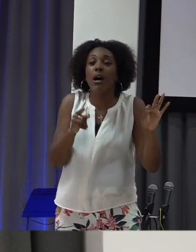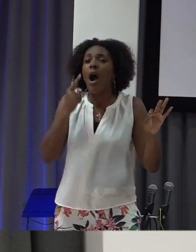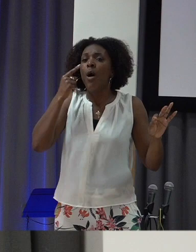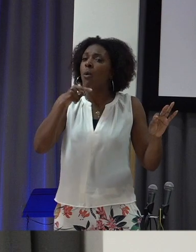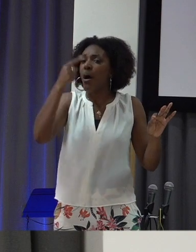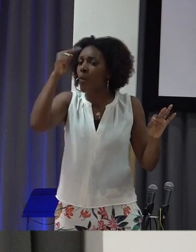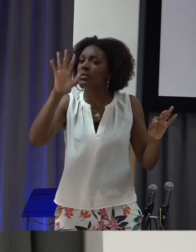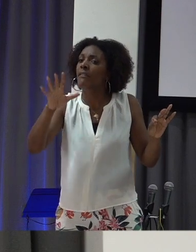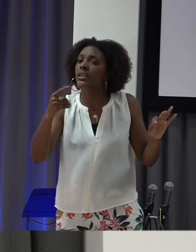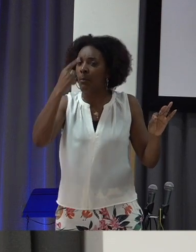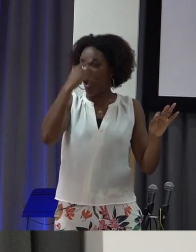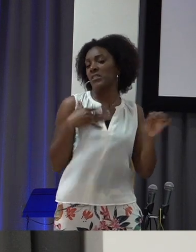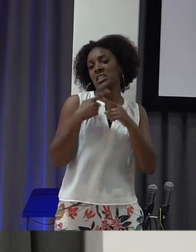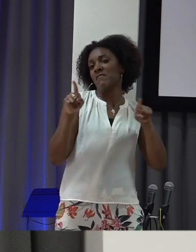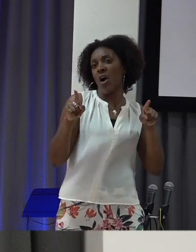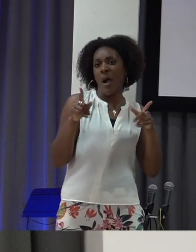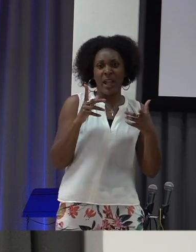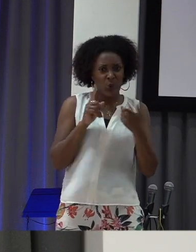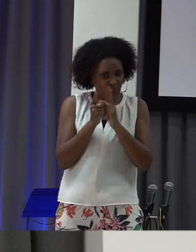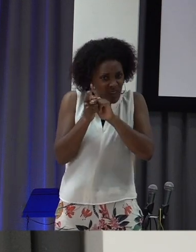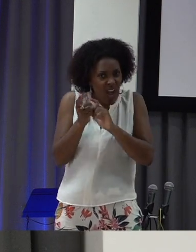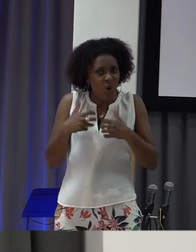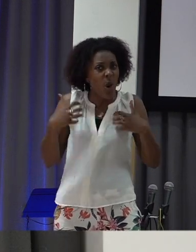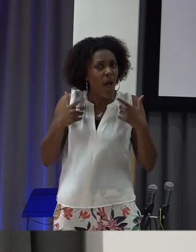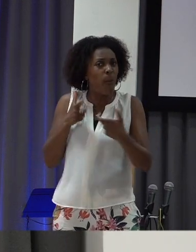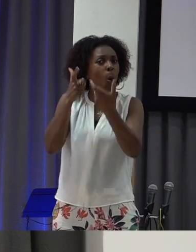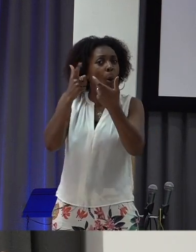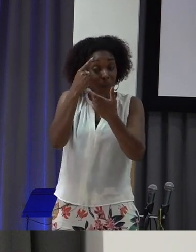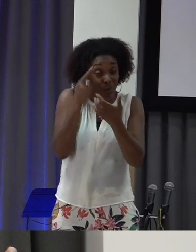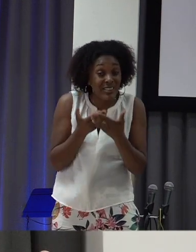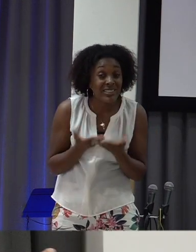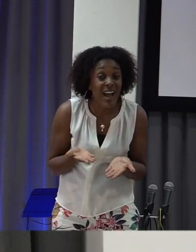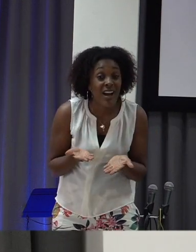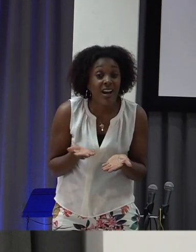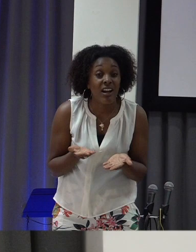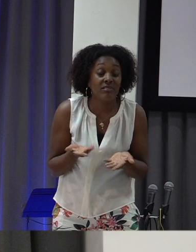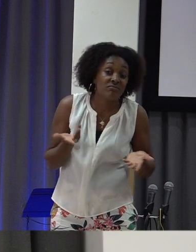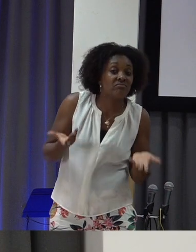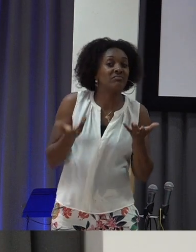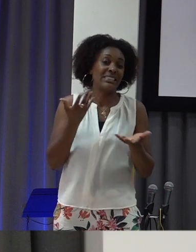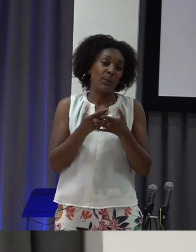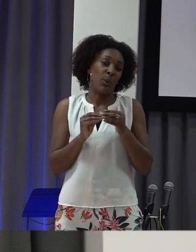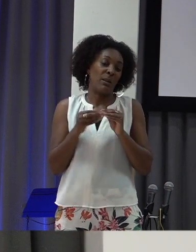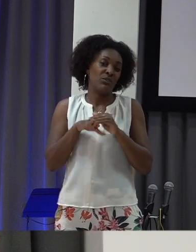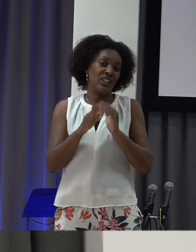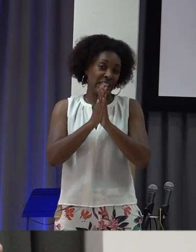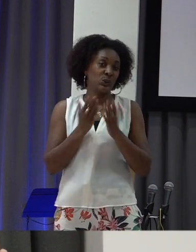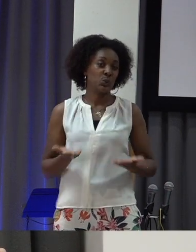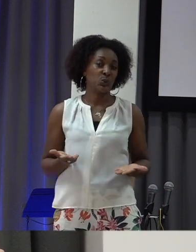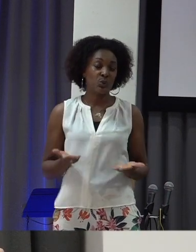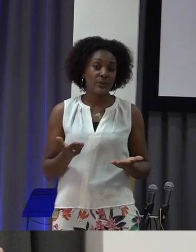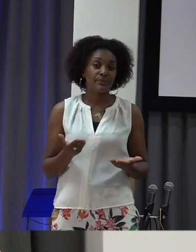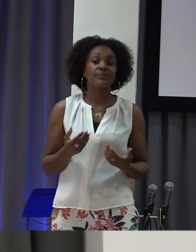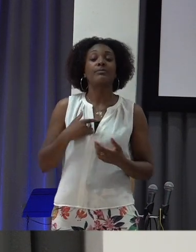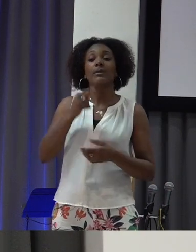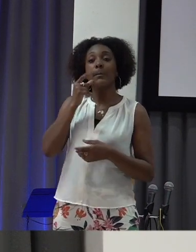de faire. Mes chers parents, mon père et ma mère, amenaient souvent des chrétiens à peu près de leur âge. Le